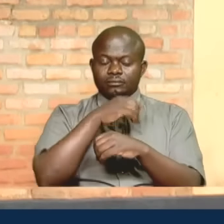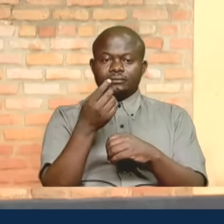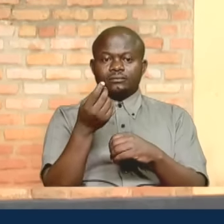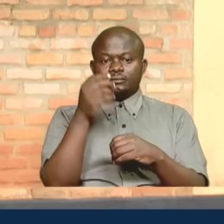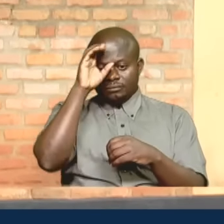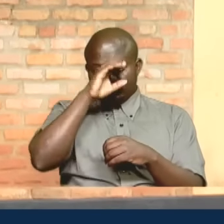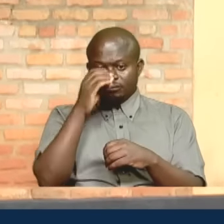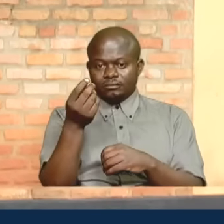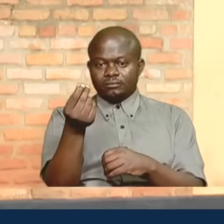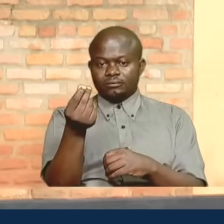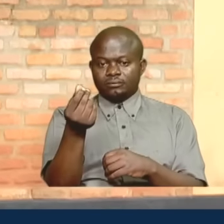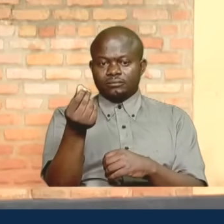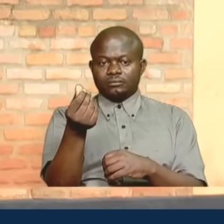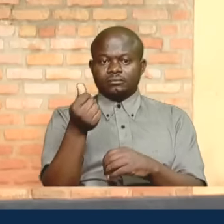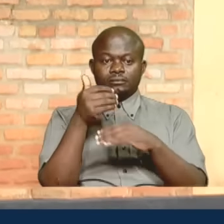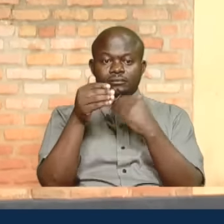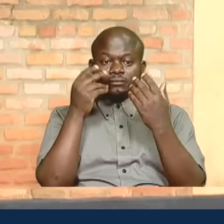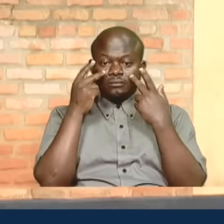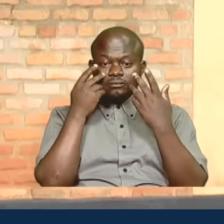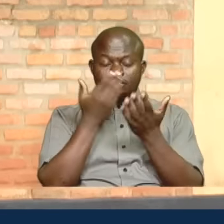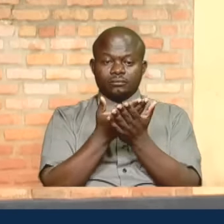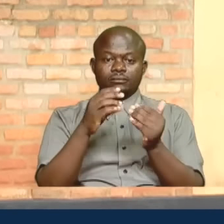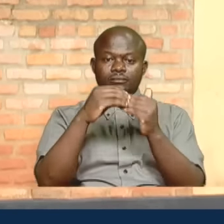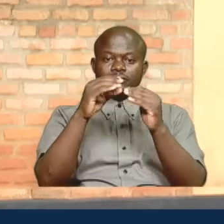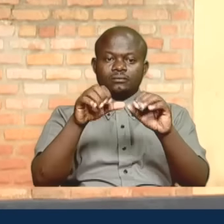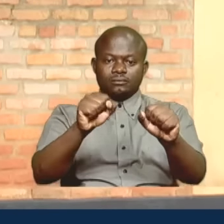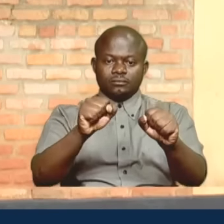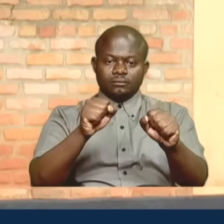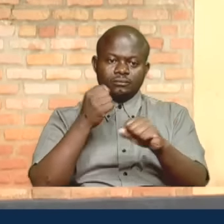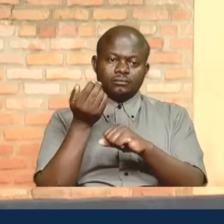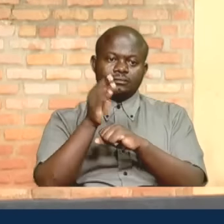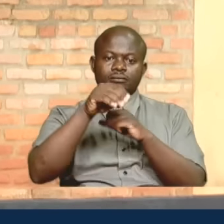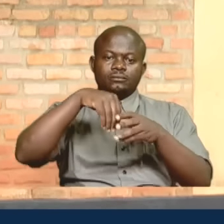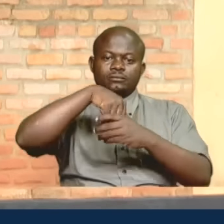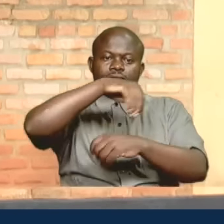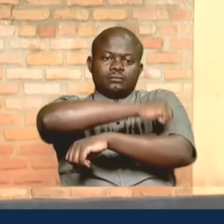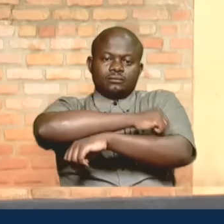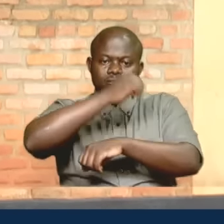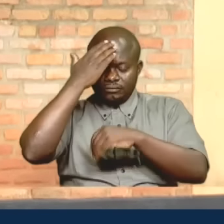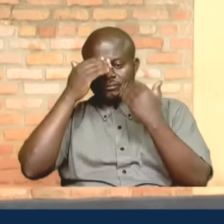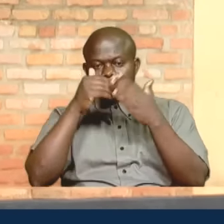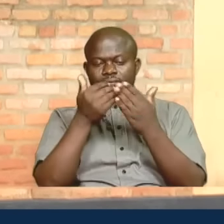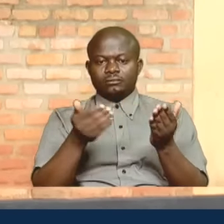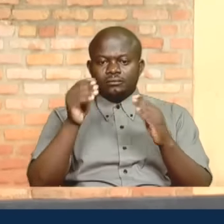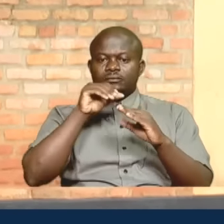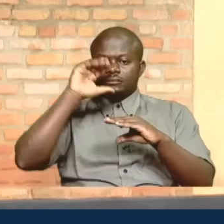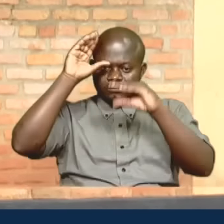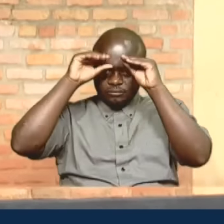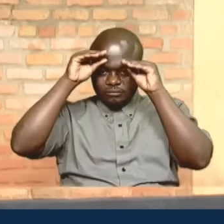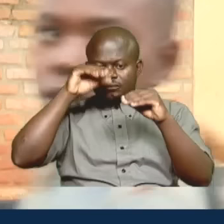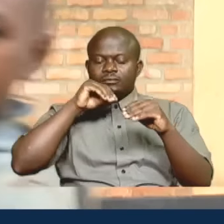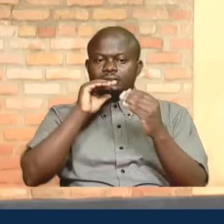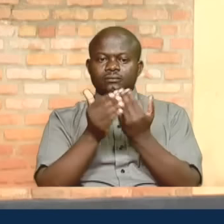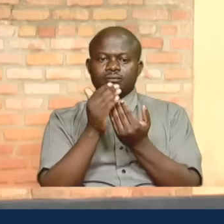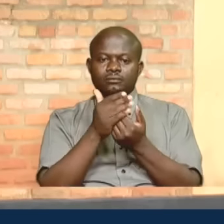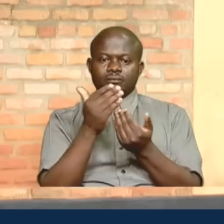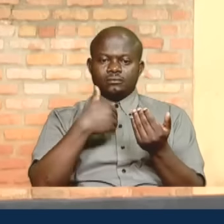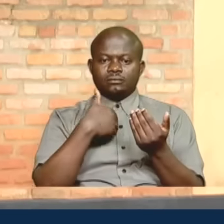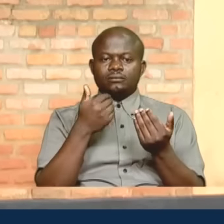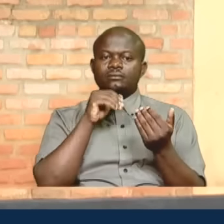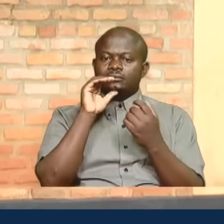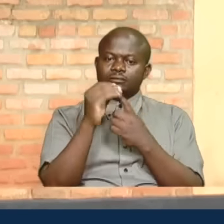gushakisha amafaranga. Basaba ubuyobozi kubafata bakabasubiza mu ishuri, kuko umwana utize nta burere bafite, nta